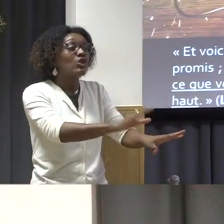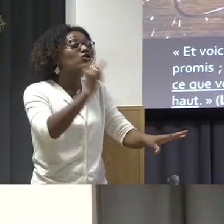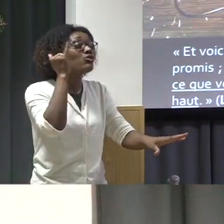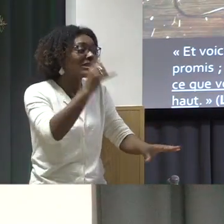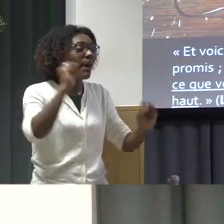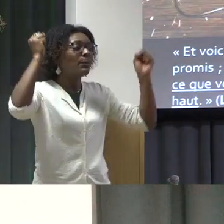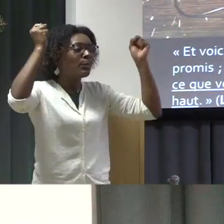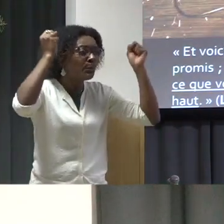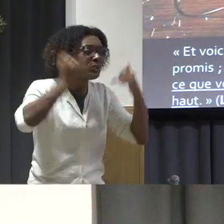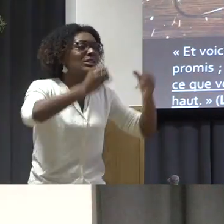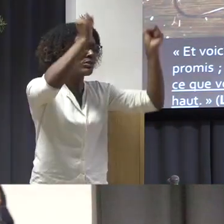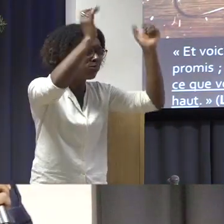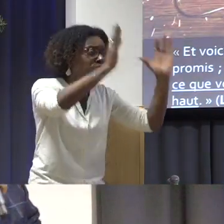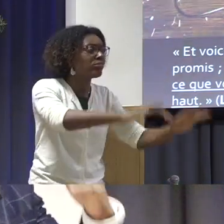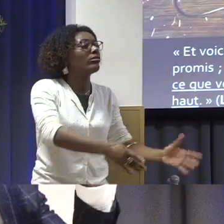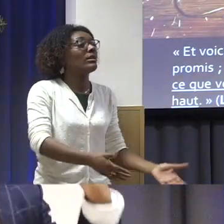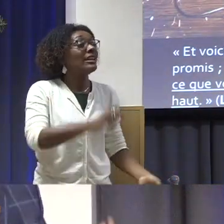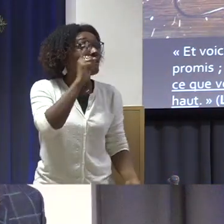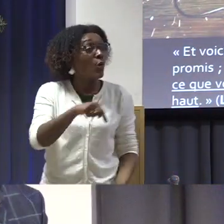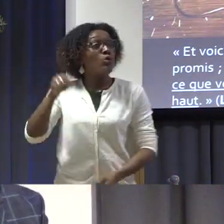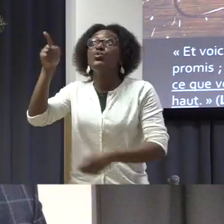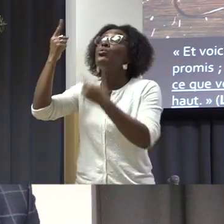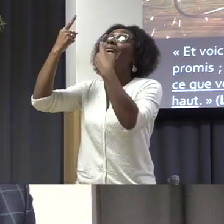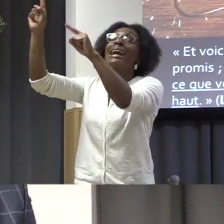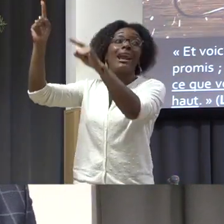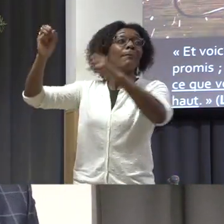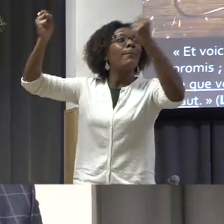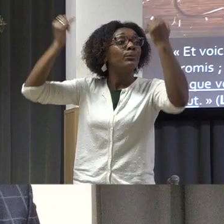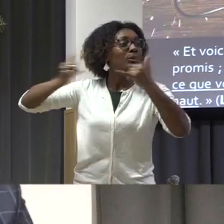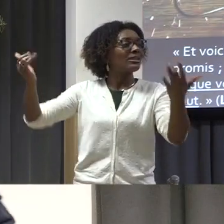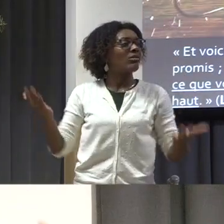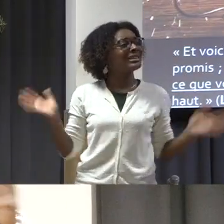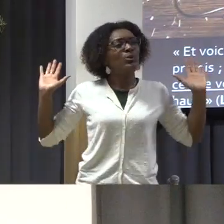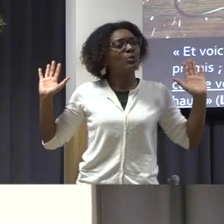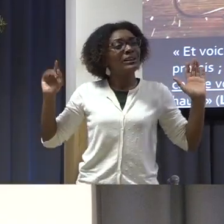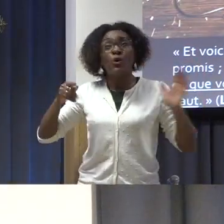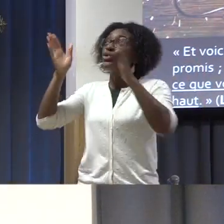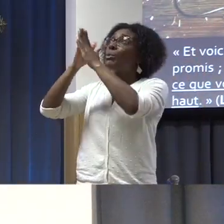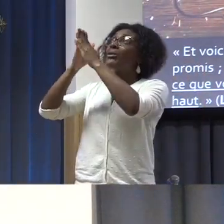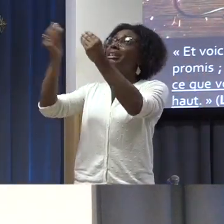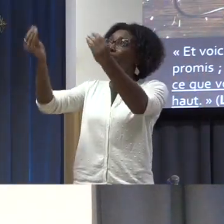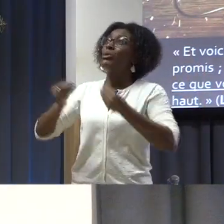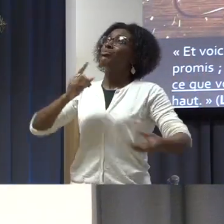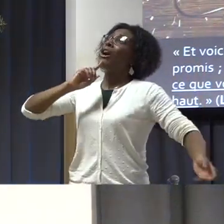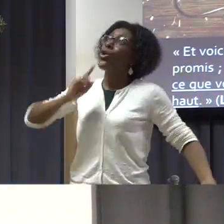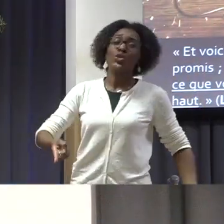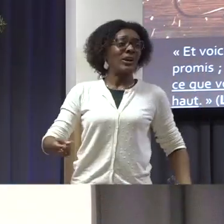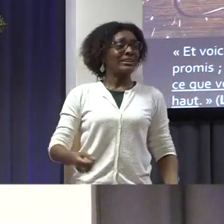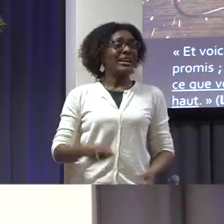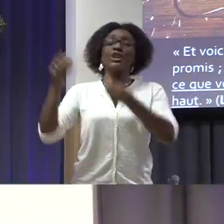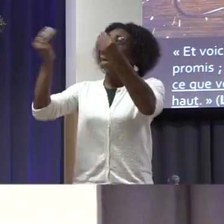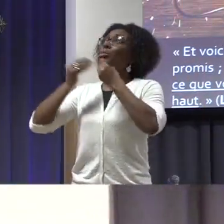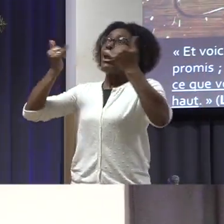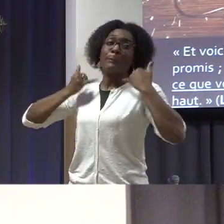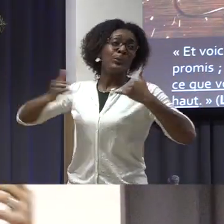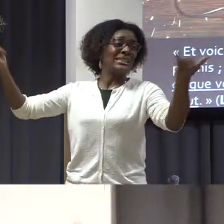présence de dieu réclamant la puissance du saint-esprit avec l'amour l'autorité de dieu quand vous êtes